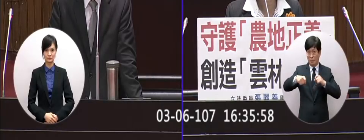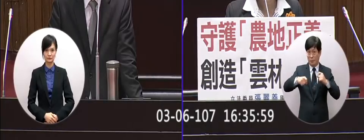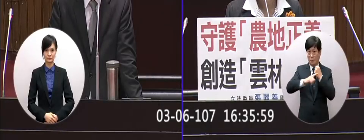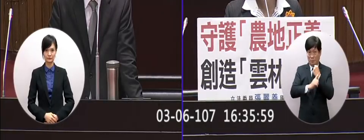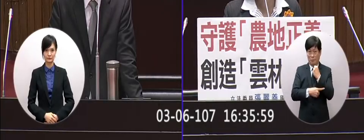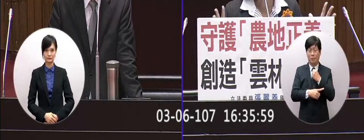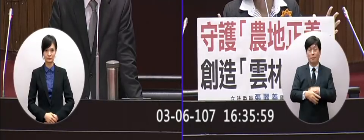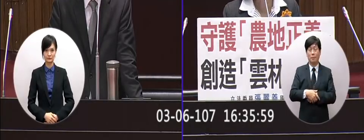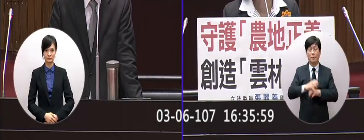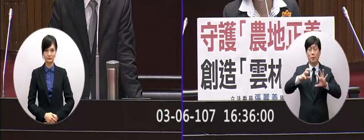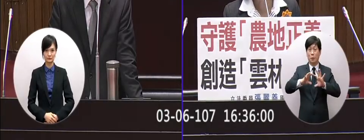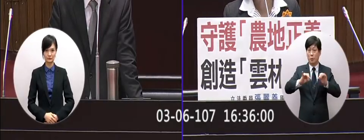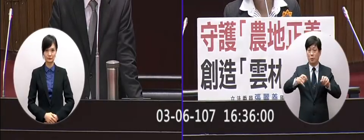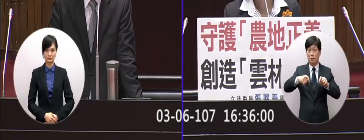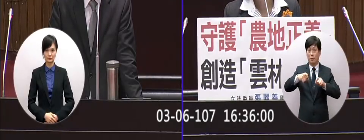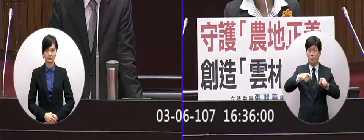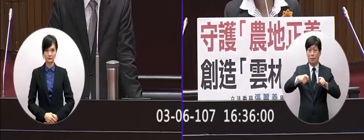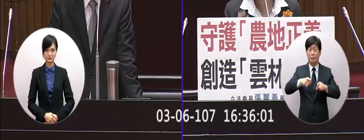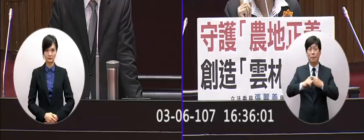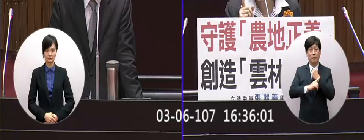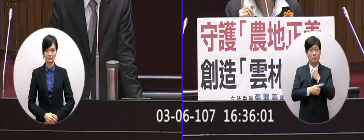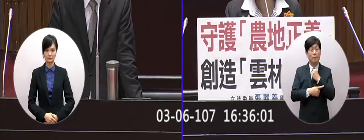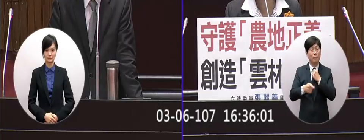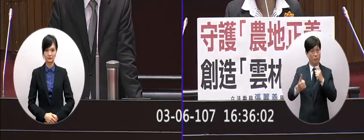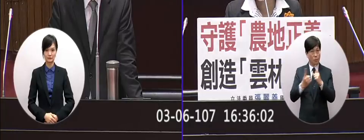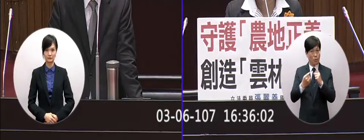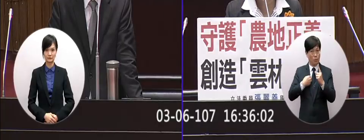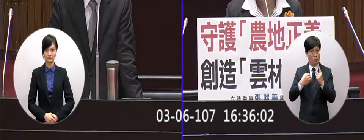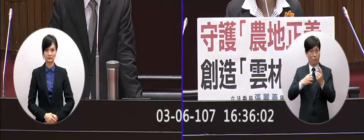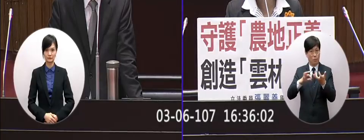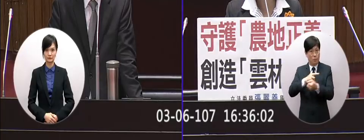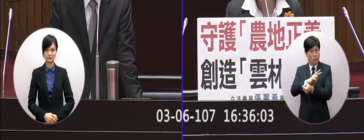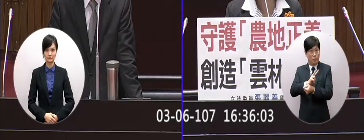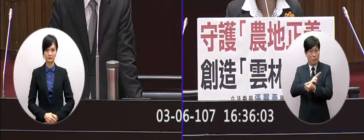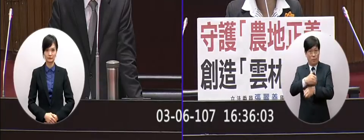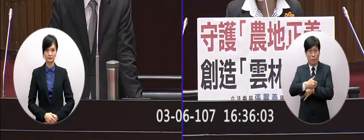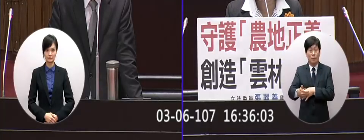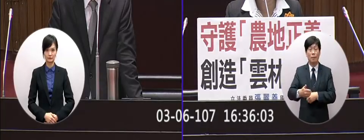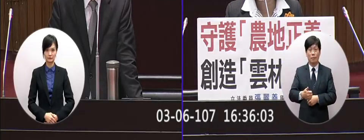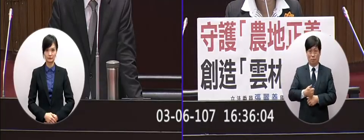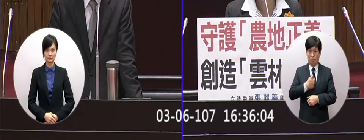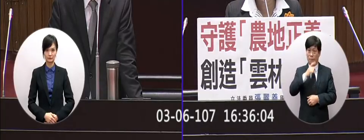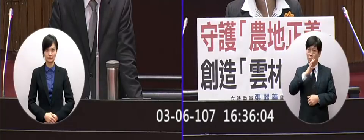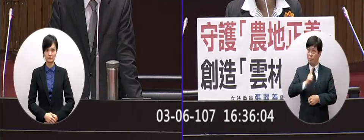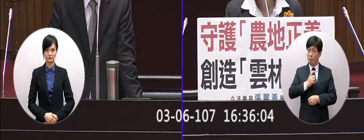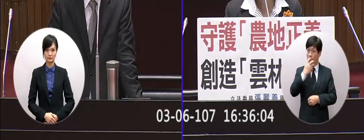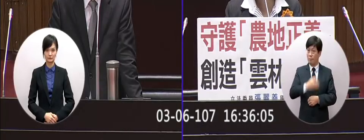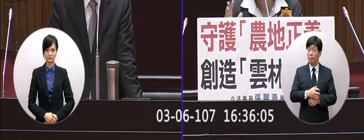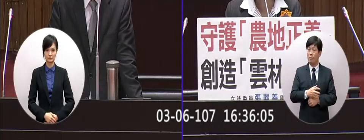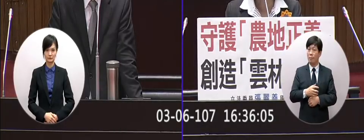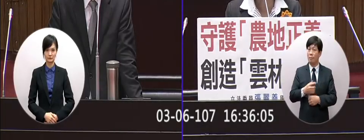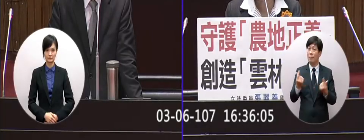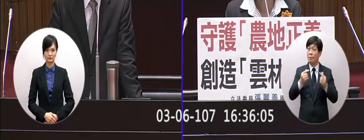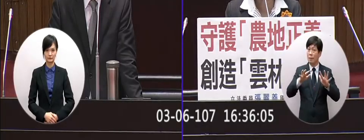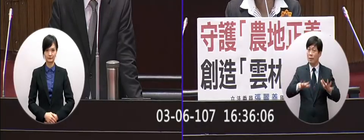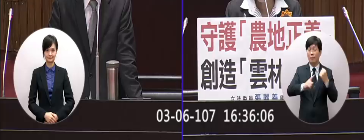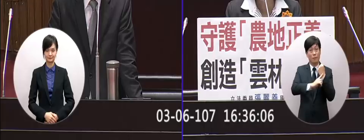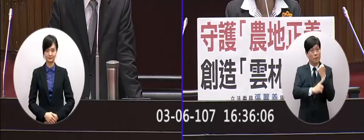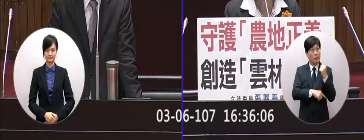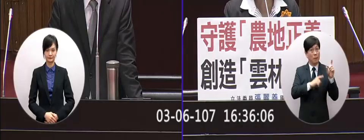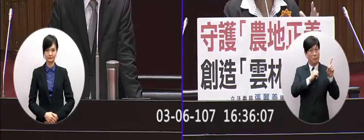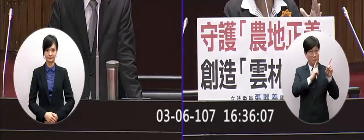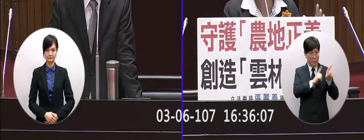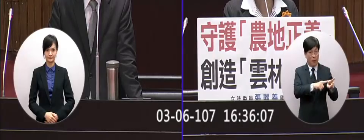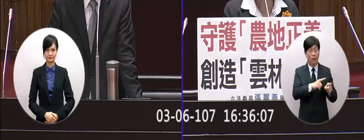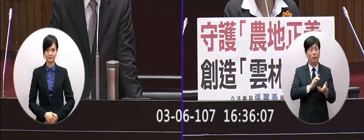法，国土计划对云林县来讲可以说是非常的严重。以现行的法令，